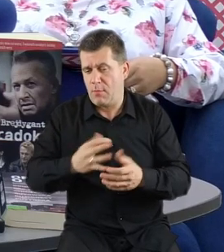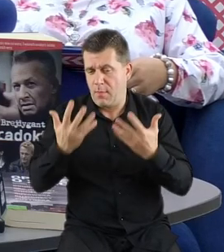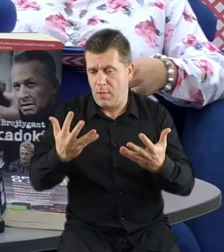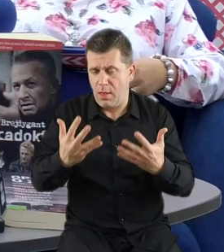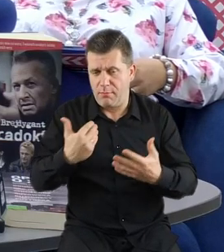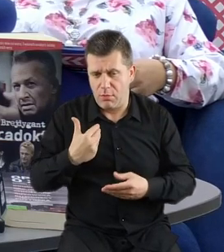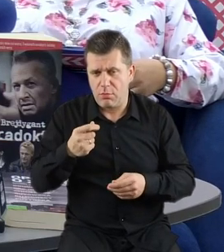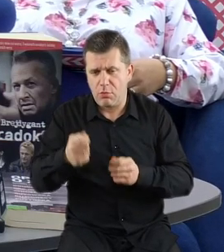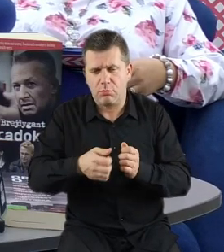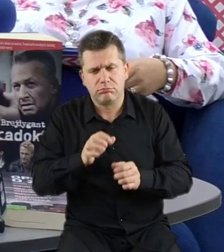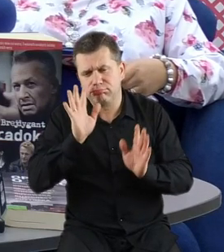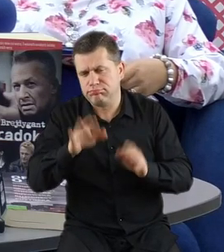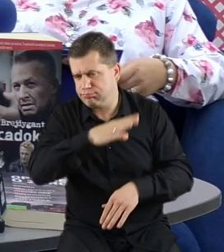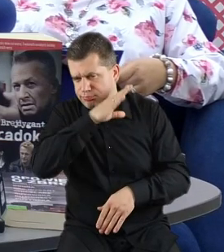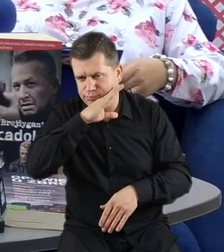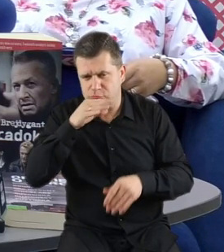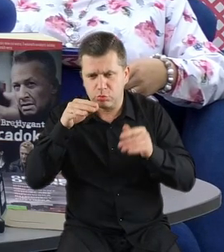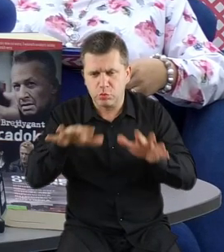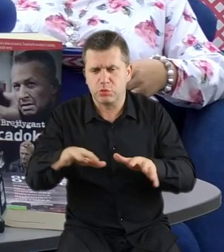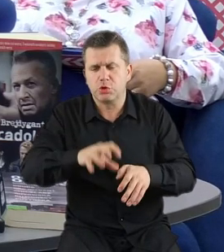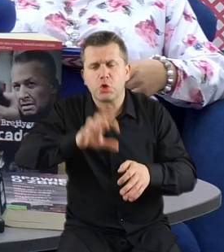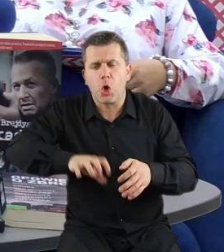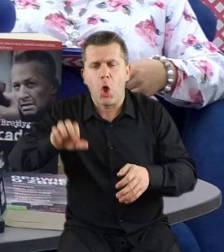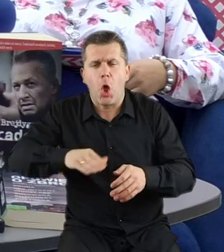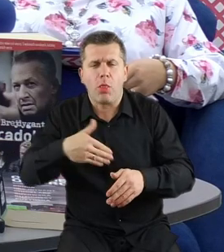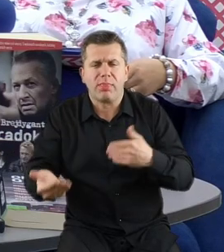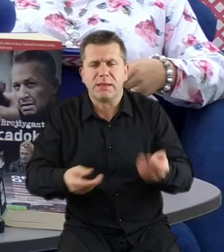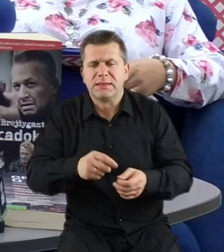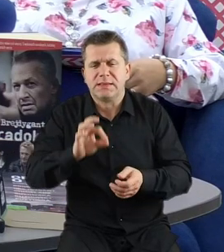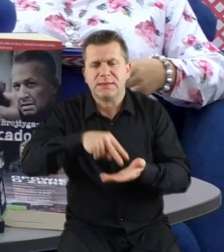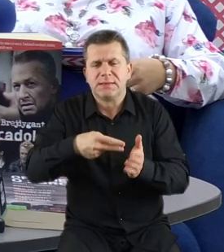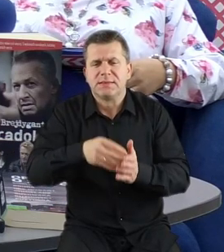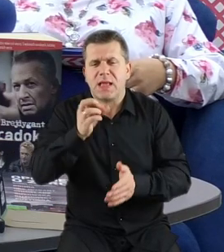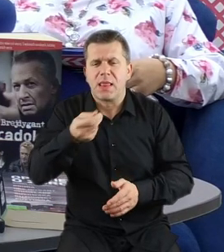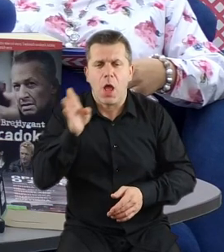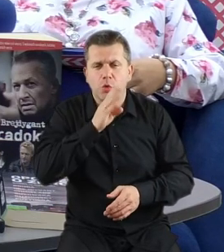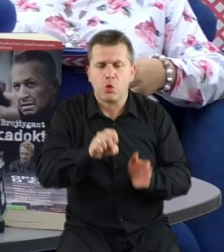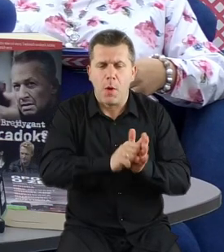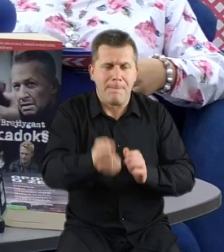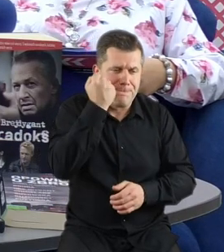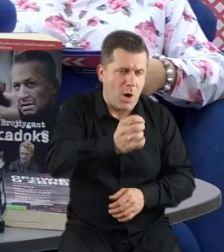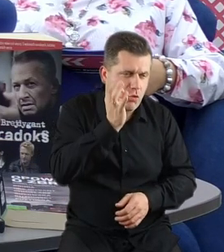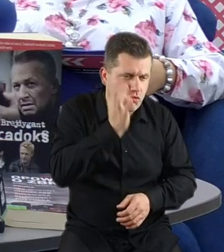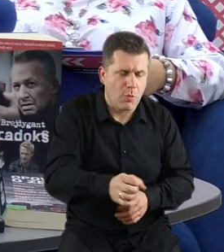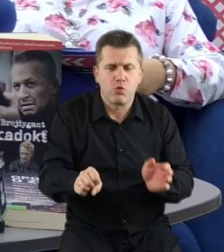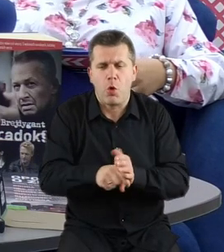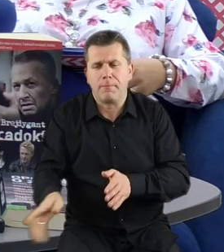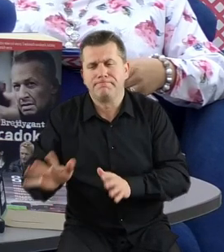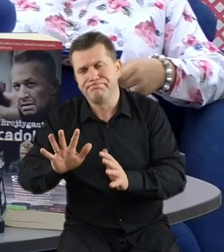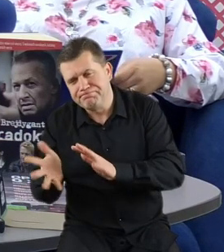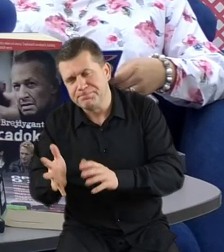przeszło setki stron scenariuszy, dziesiątki scenariuszy różnych, od bardzo dobrych do niekoniecznie